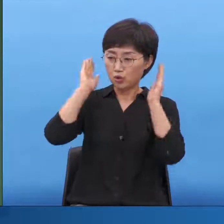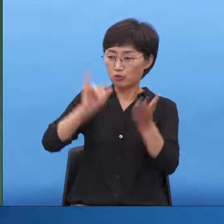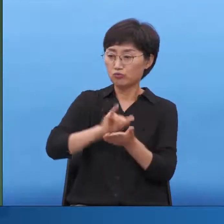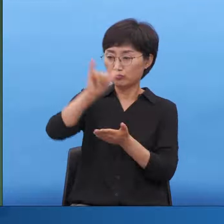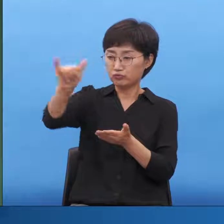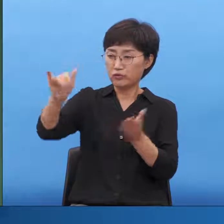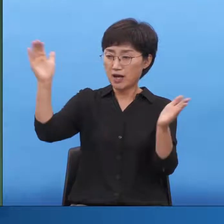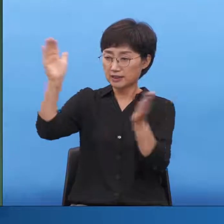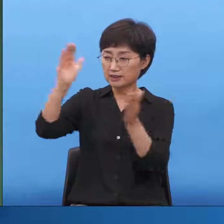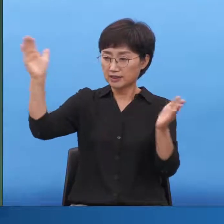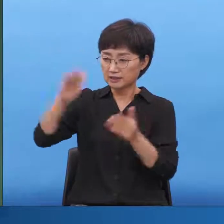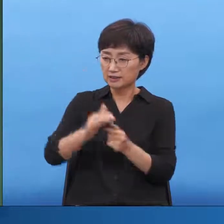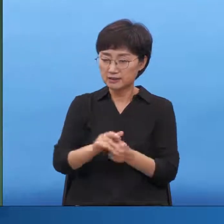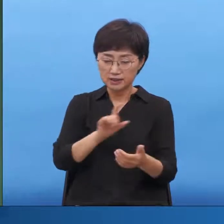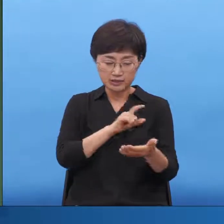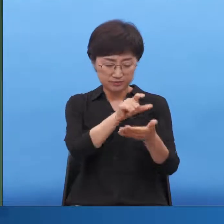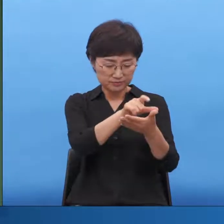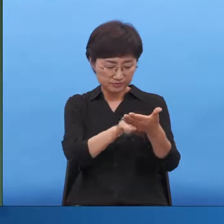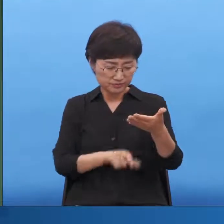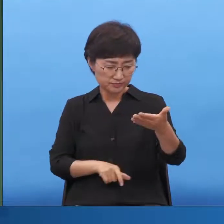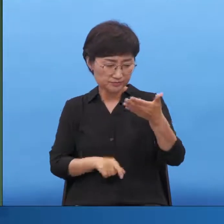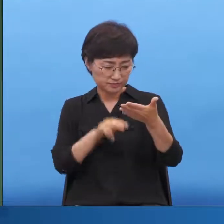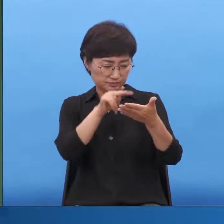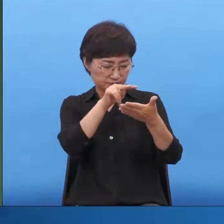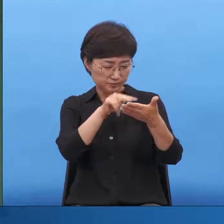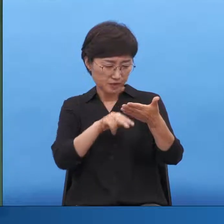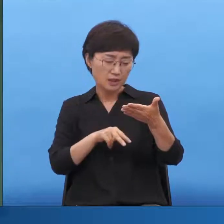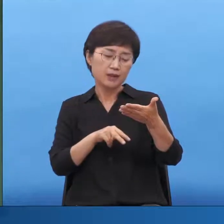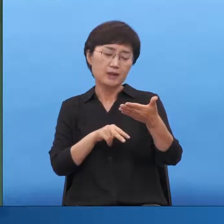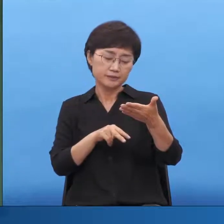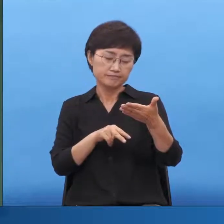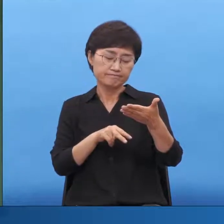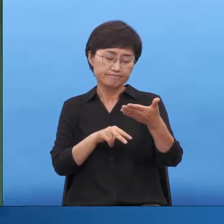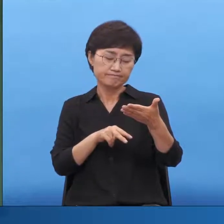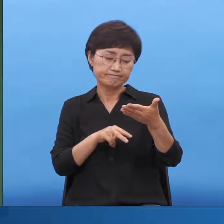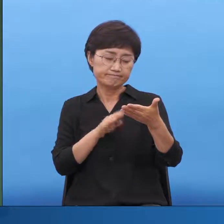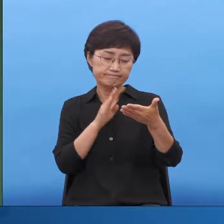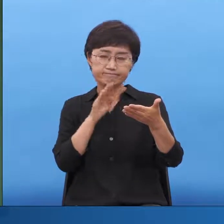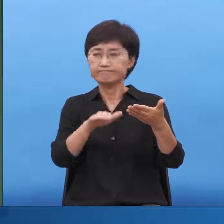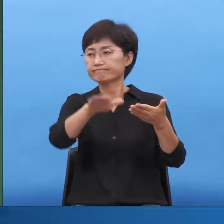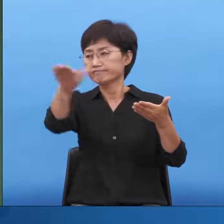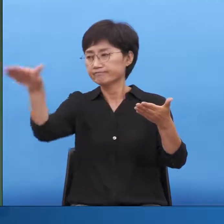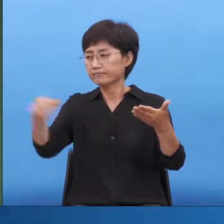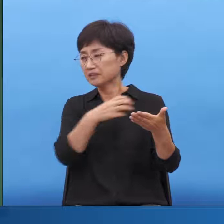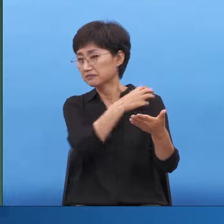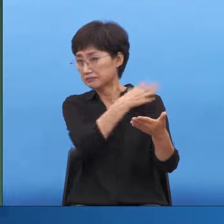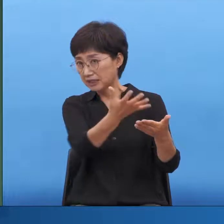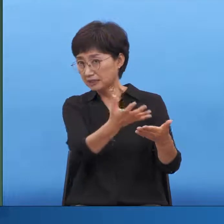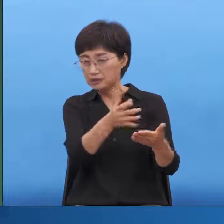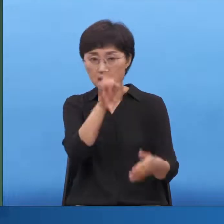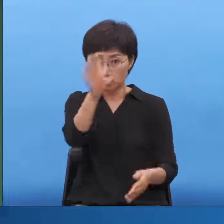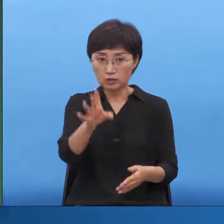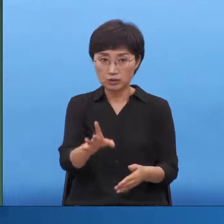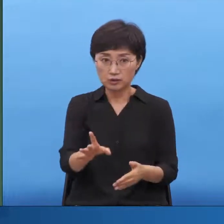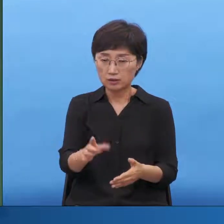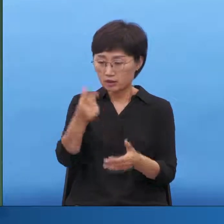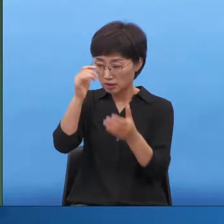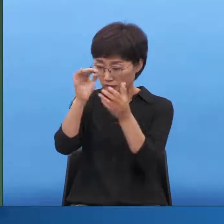아, 진짜 여러분이 그냥이 아니고 진짜 기도해 줘야 되고 이들이 진짜 이 언약을 잡아야